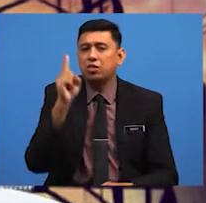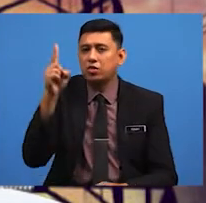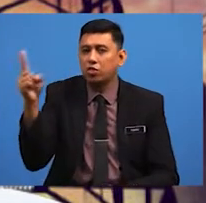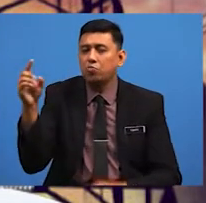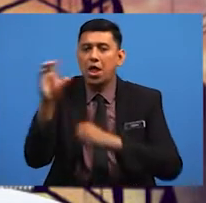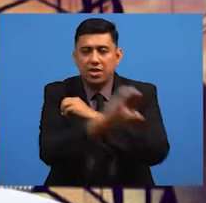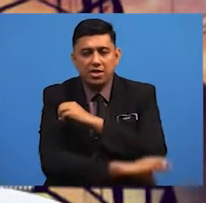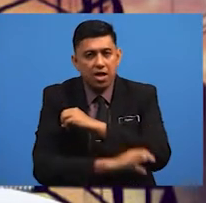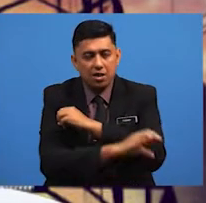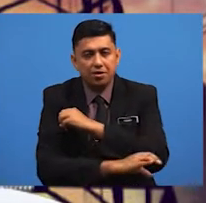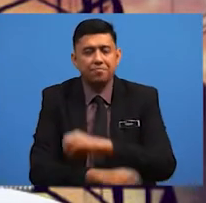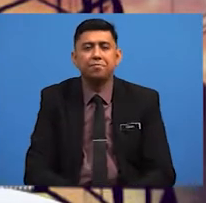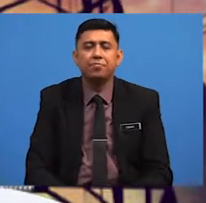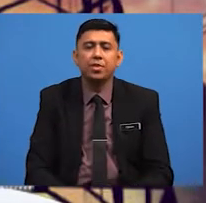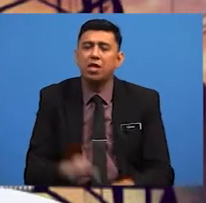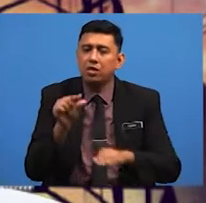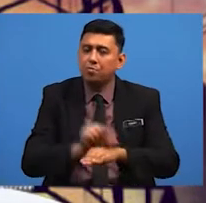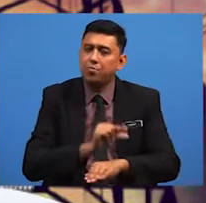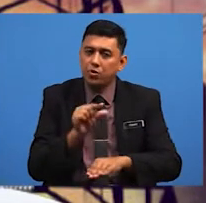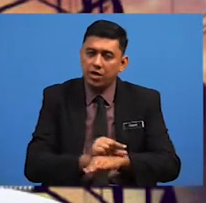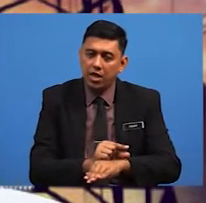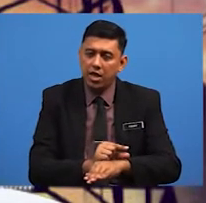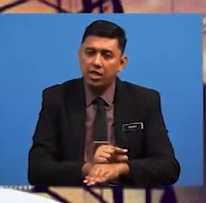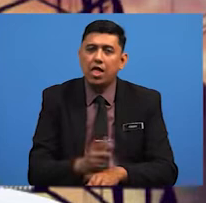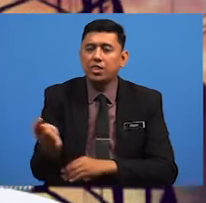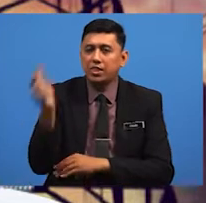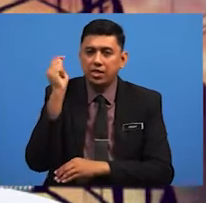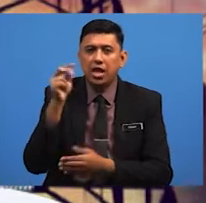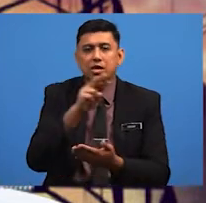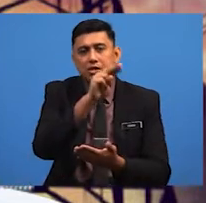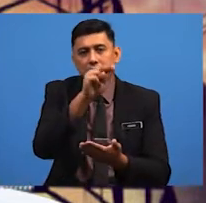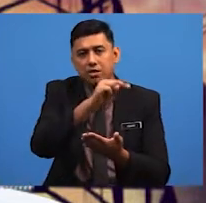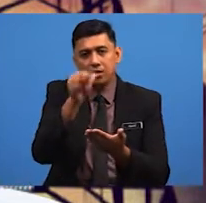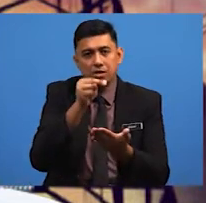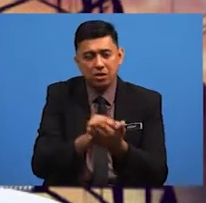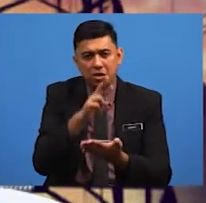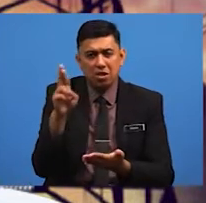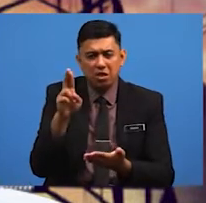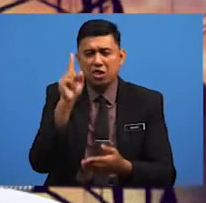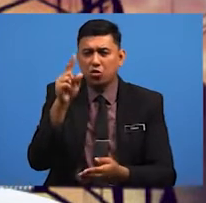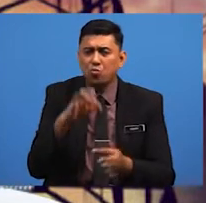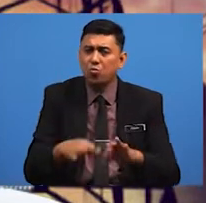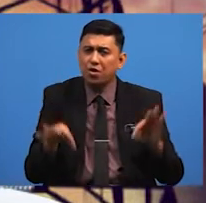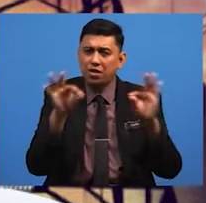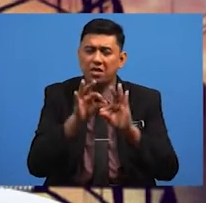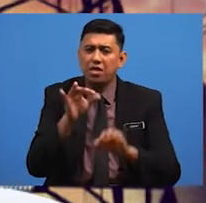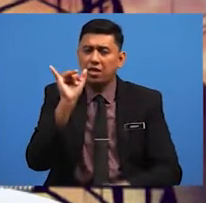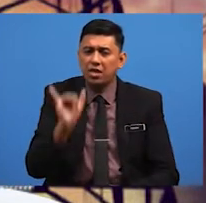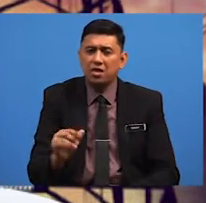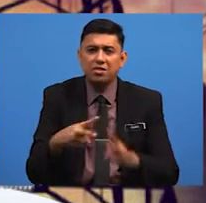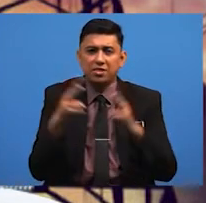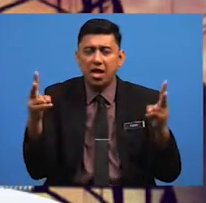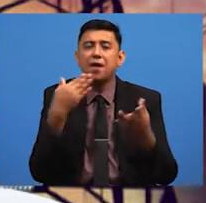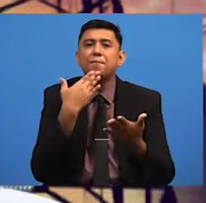negara oleh itu penggunaan tenaga Nokia mempunyai satu kepentingan yang sangat